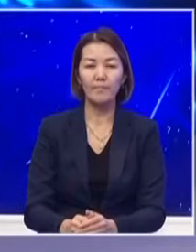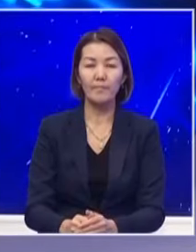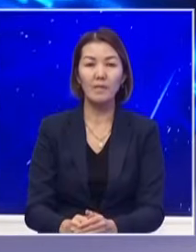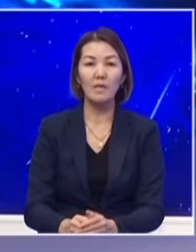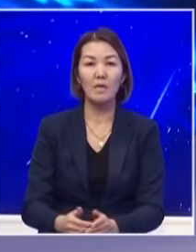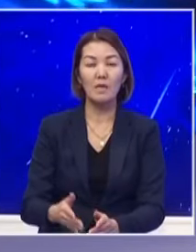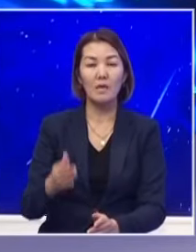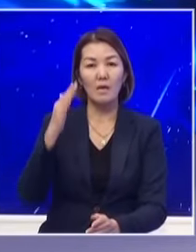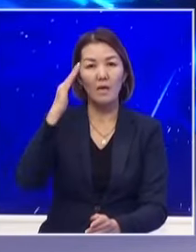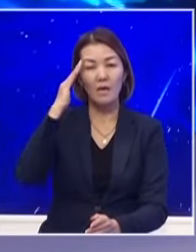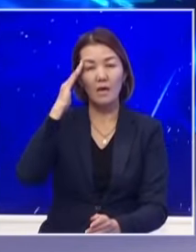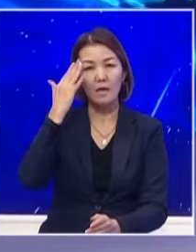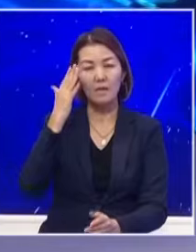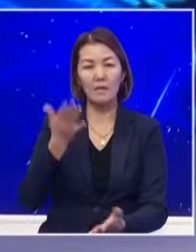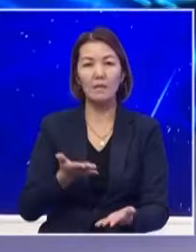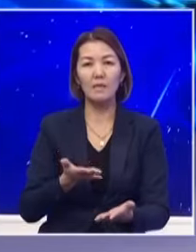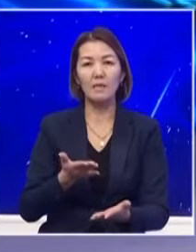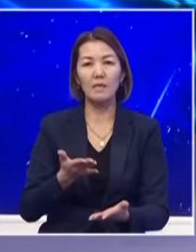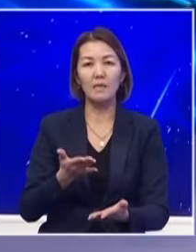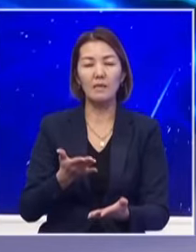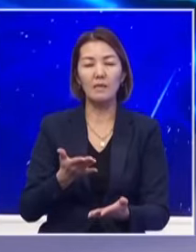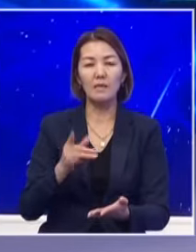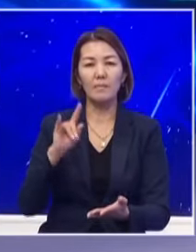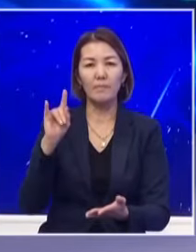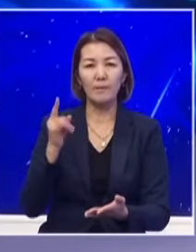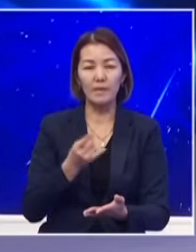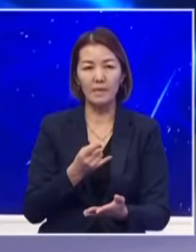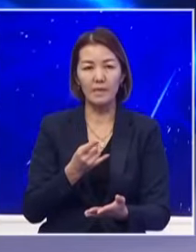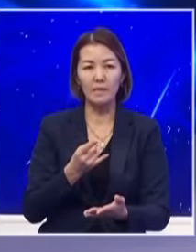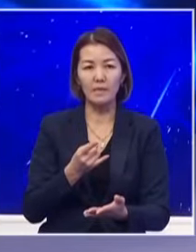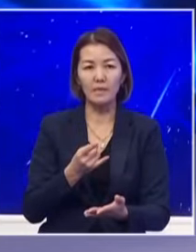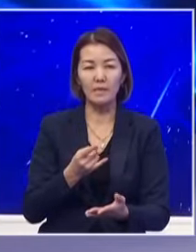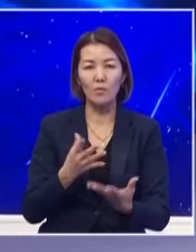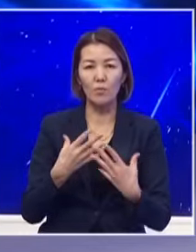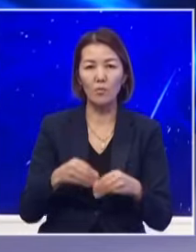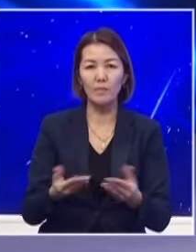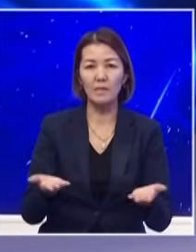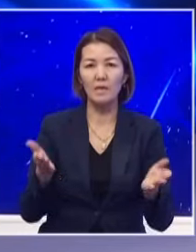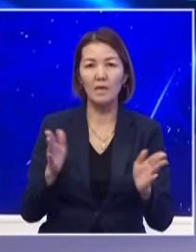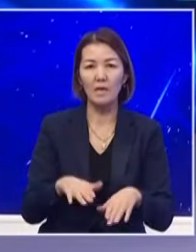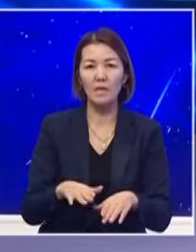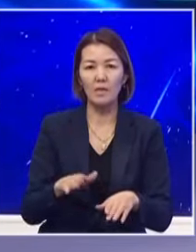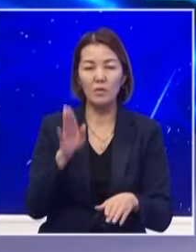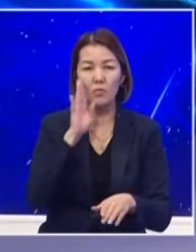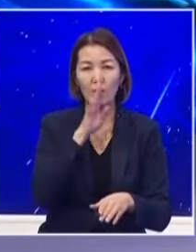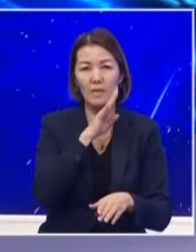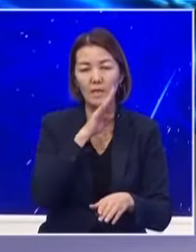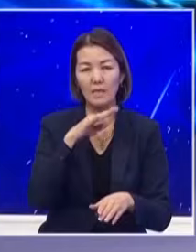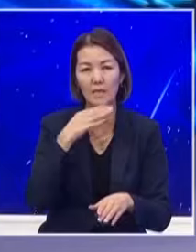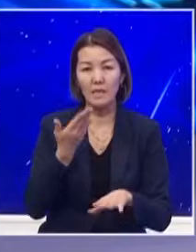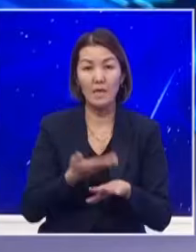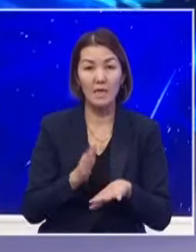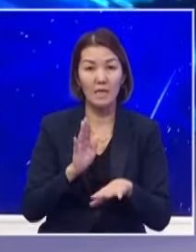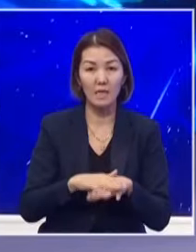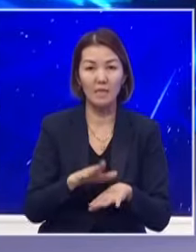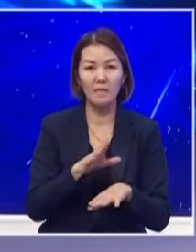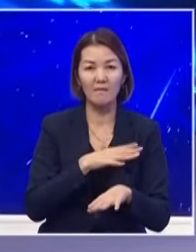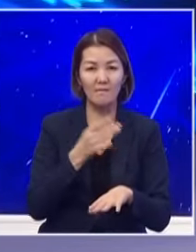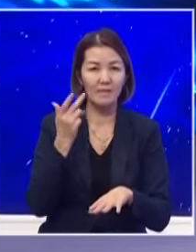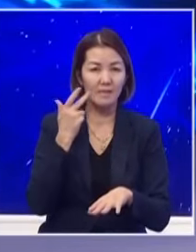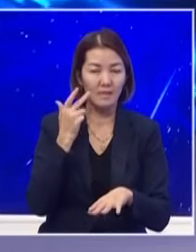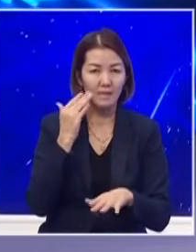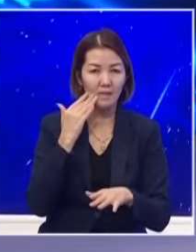Ақыл-ой кемістігі жайлы диагнозы қойылған нәрестені отбасында қалдыру мәселесі ата-аналар үшін қиынға соғары сөзсіз. Көбінесе мұндай